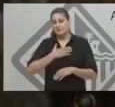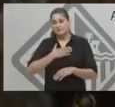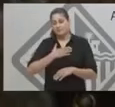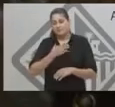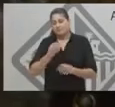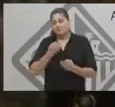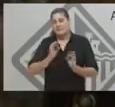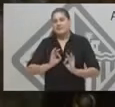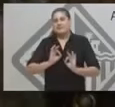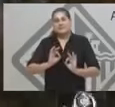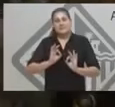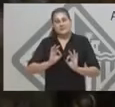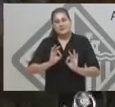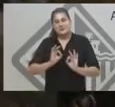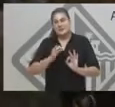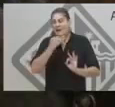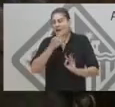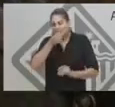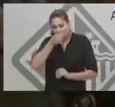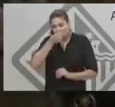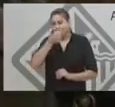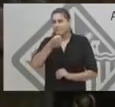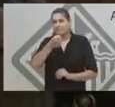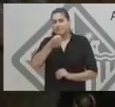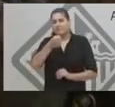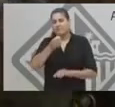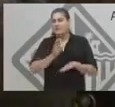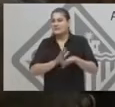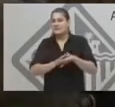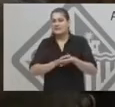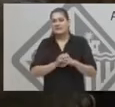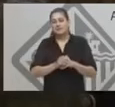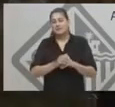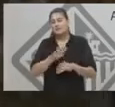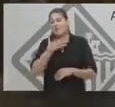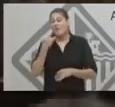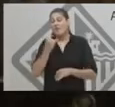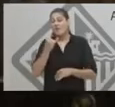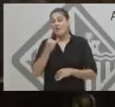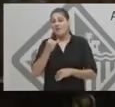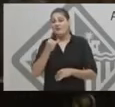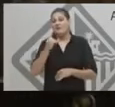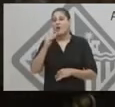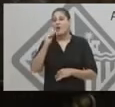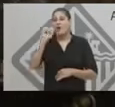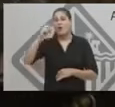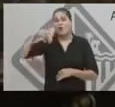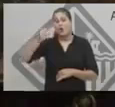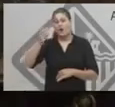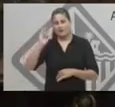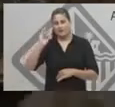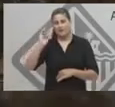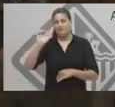significar l'essència del socialisme, una persona que ojalà estigués amb nosaltres aquí de Cobaban, que és en Paco Donate.